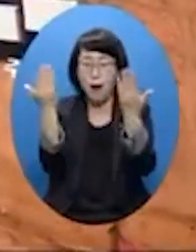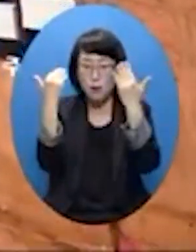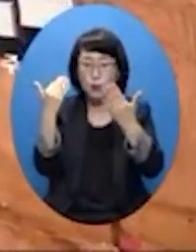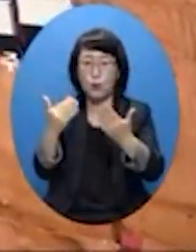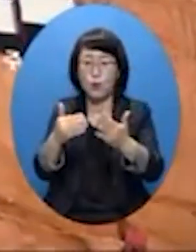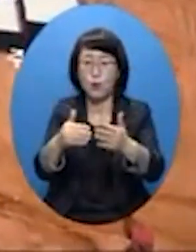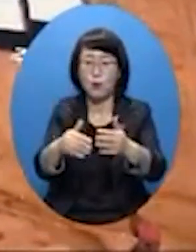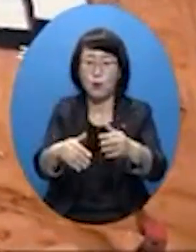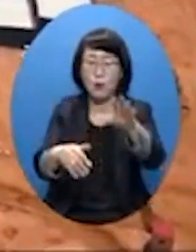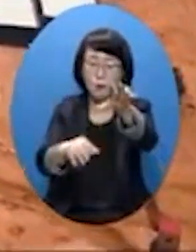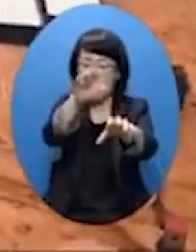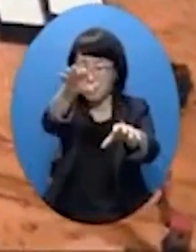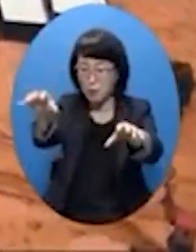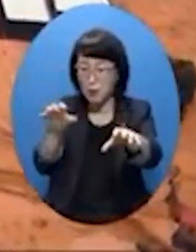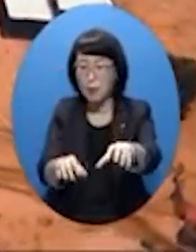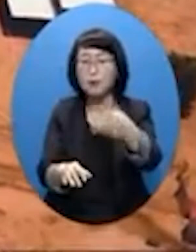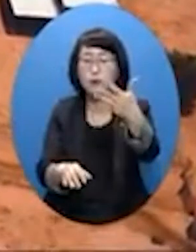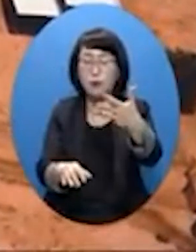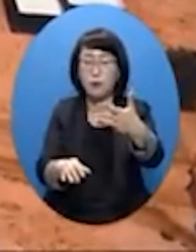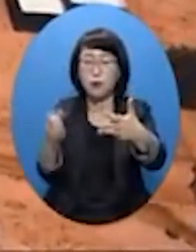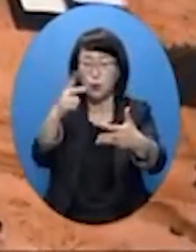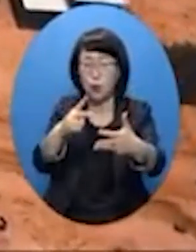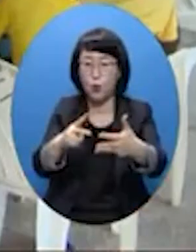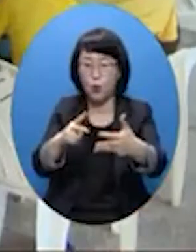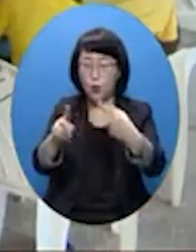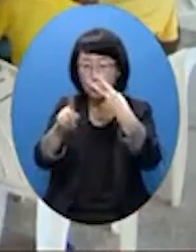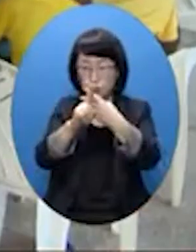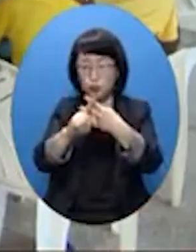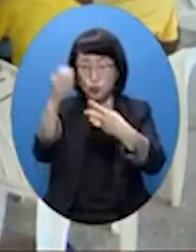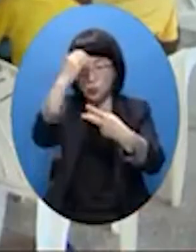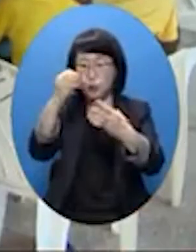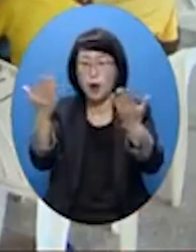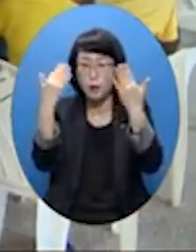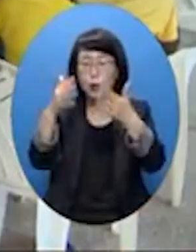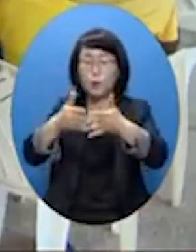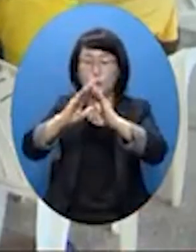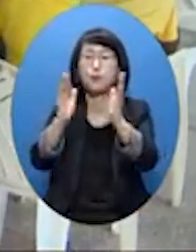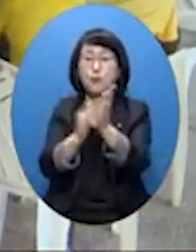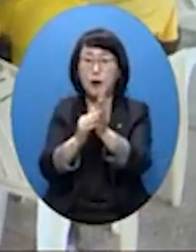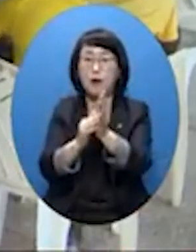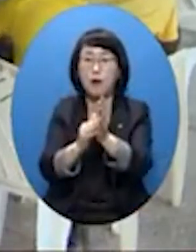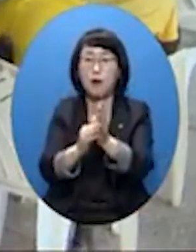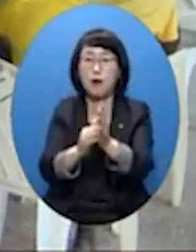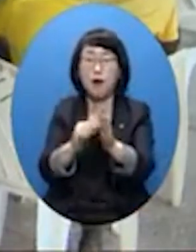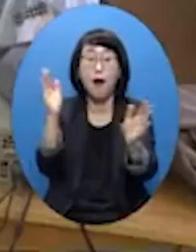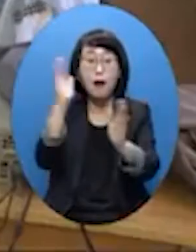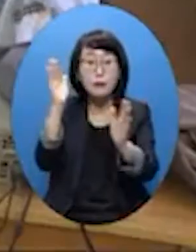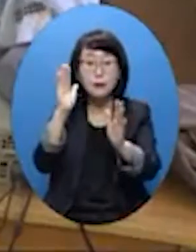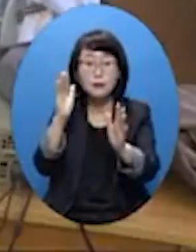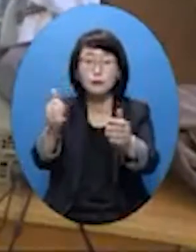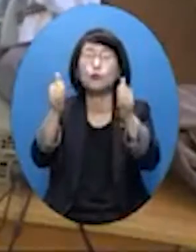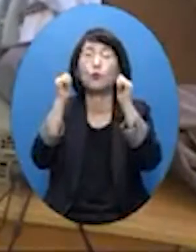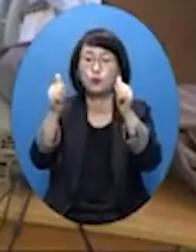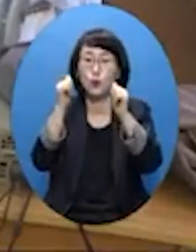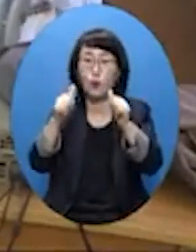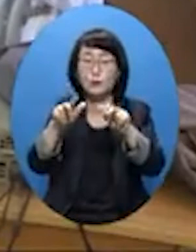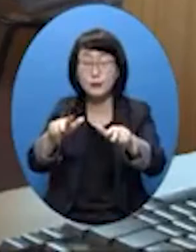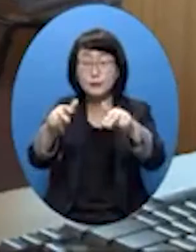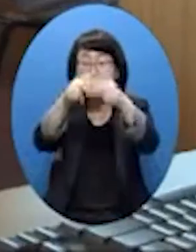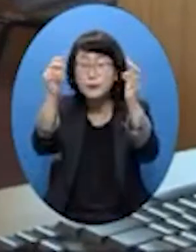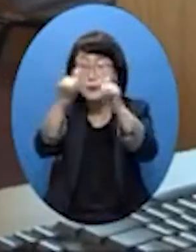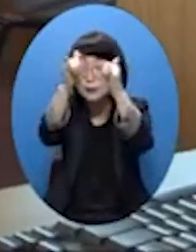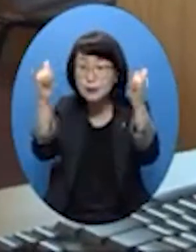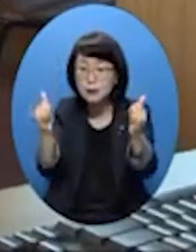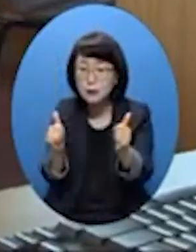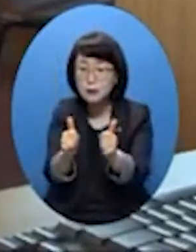될 4년제 주문 학회를 중국하고 이제 저들이 졸업생을 배출 해서 직지 역사의